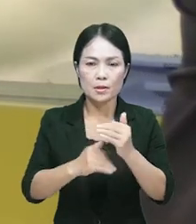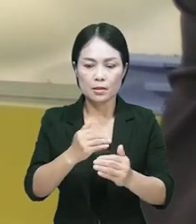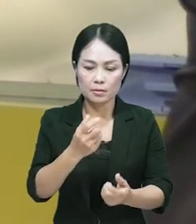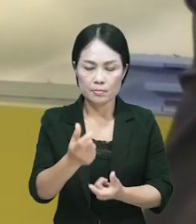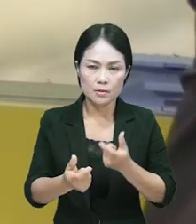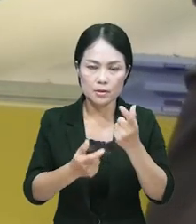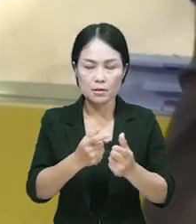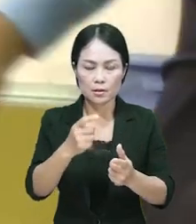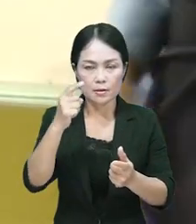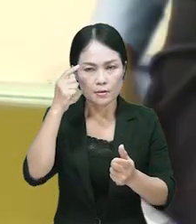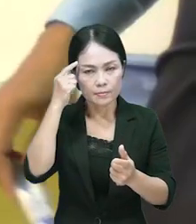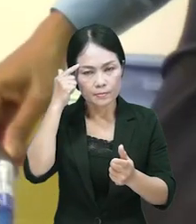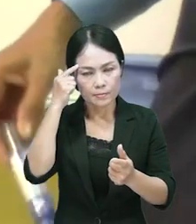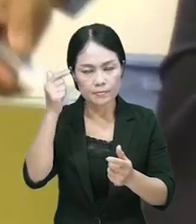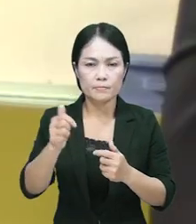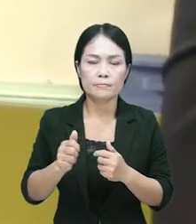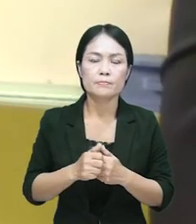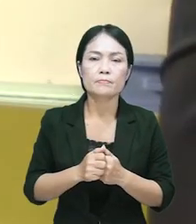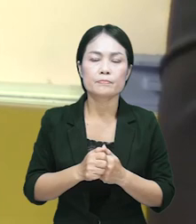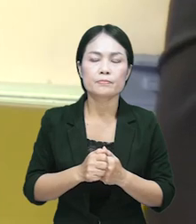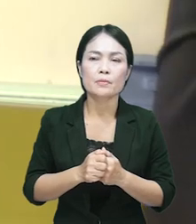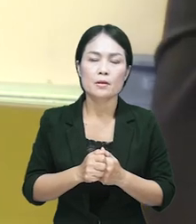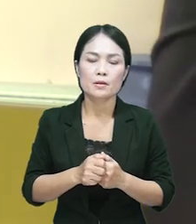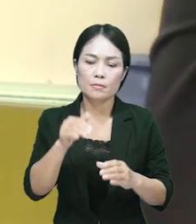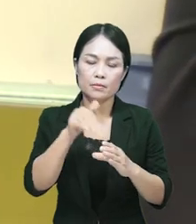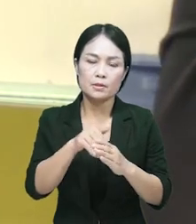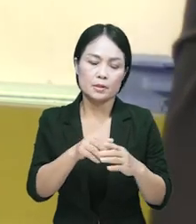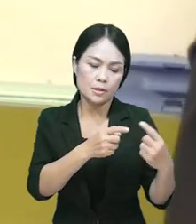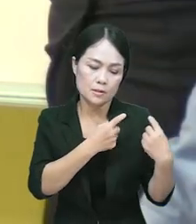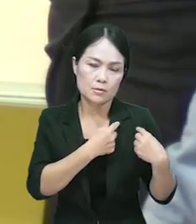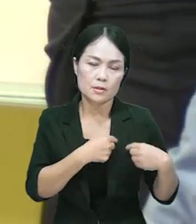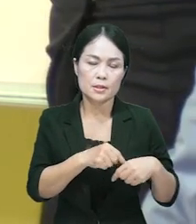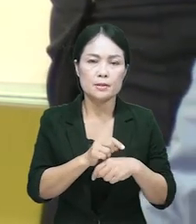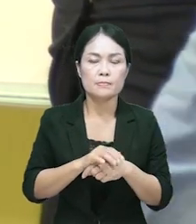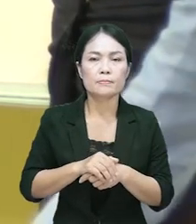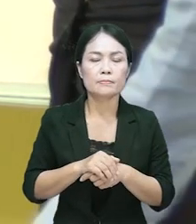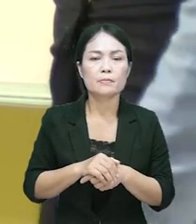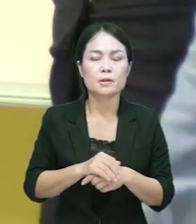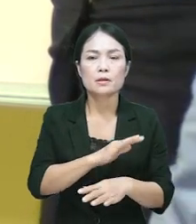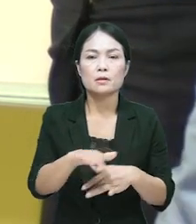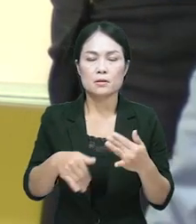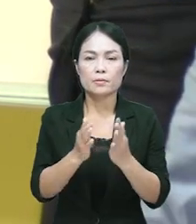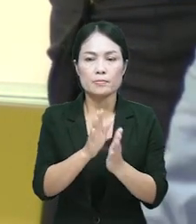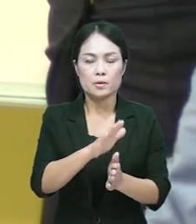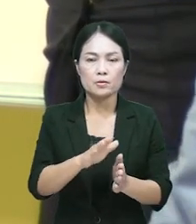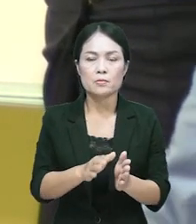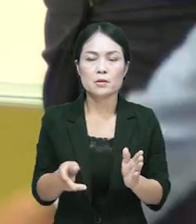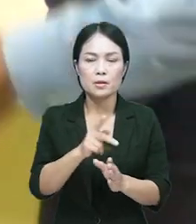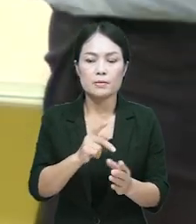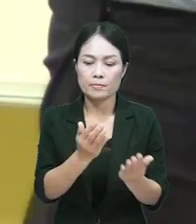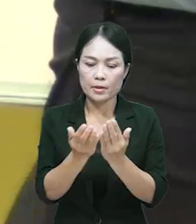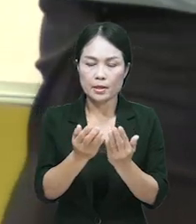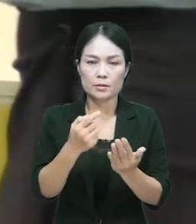ណើរងឿងឆ្ងល់មិនទិលក្នុងចិត្តណាចាកូនចាអរគុណកូនសូមចូលរួមអានជាមួយអ្នកគ្រូ